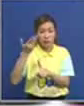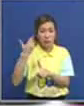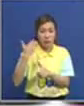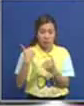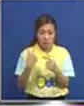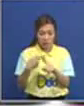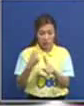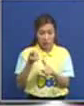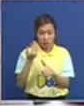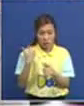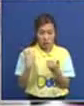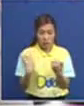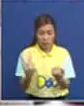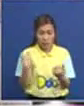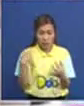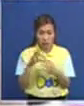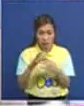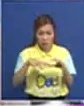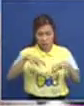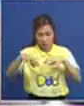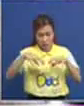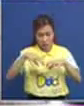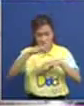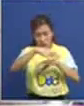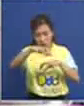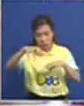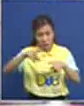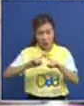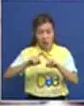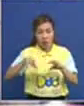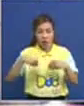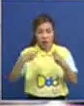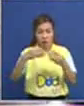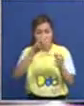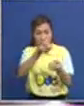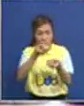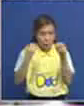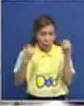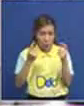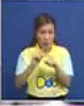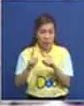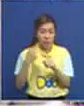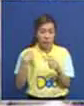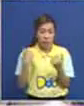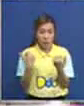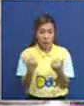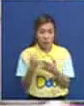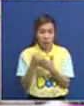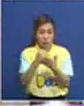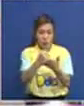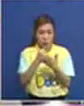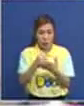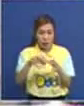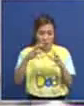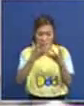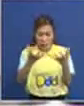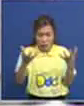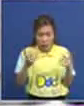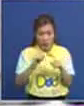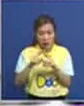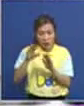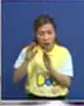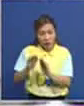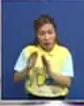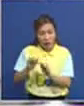ส่วนใหญ่ให้ความร่วมมือเป็นอย่างดีแต่ยังมีบางส่วนขอผ่อนปลนและขอขายสินค้าต่อชั่วคราวเพื่อระบายสินค้าในสต็อก